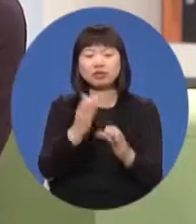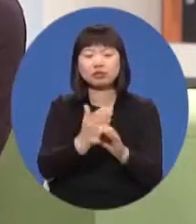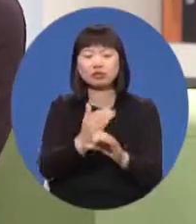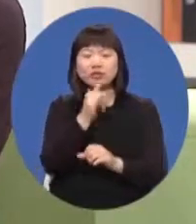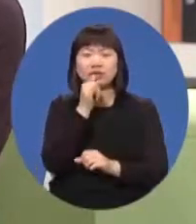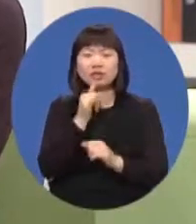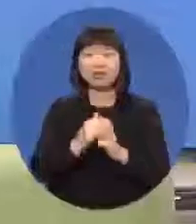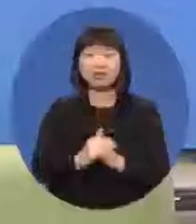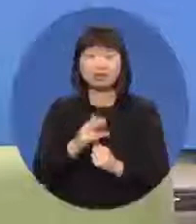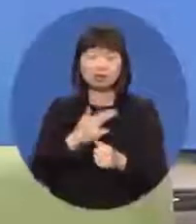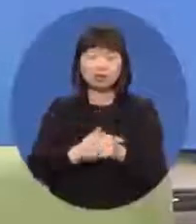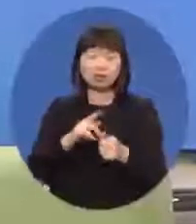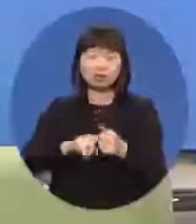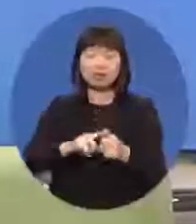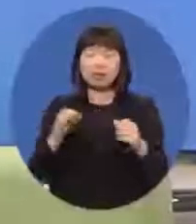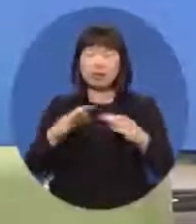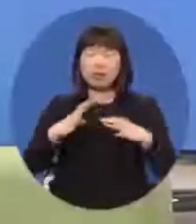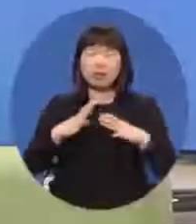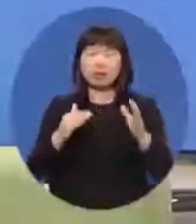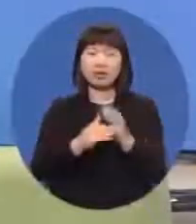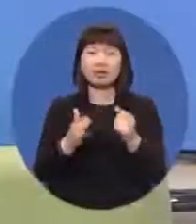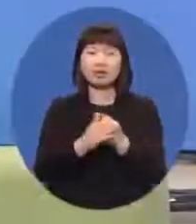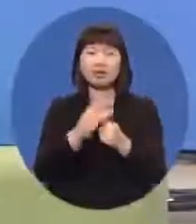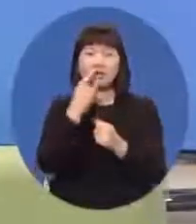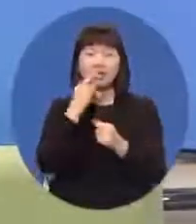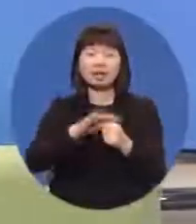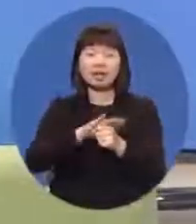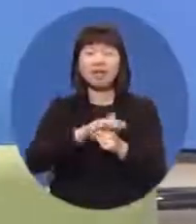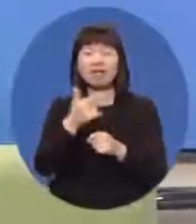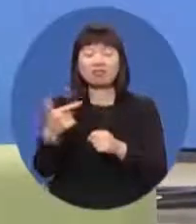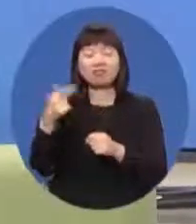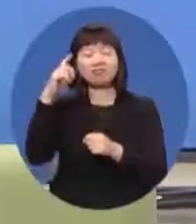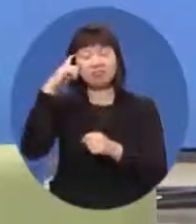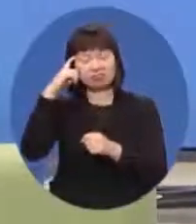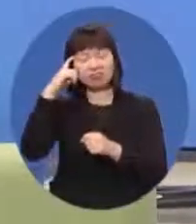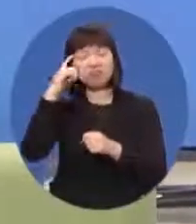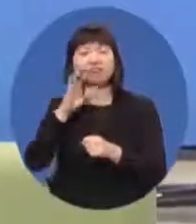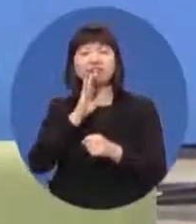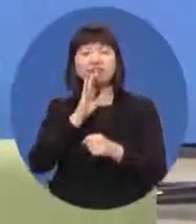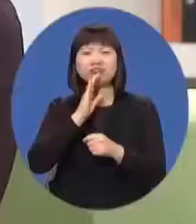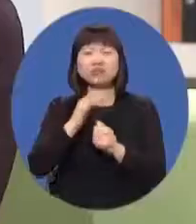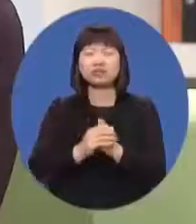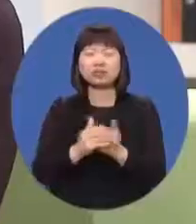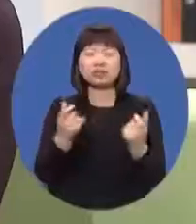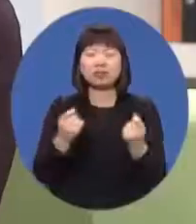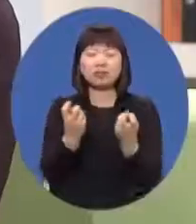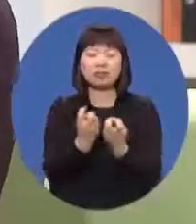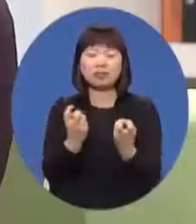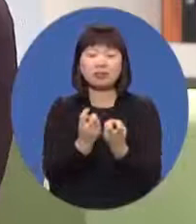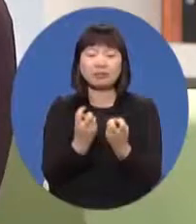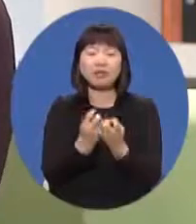그러나 교수님이 깜짝깜짝 놀랄 네. 정도니까 그 어머니들의 네. 애정이 대단하신 거죠. 그렇죠. 예. 그래서 그런